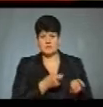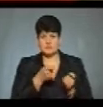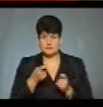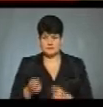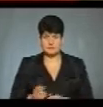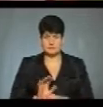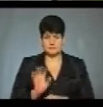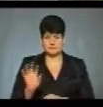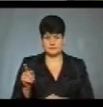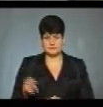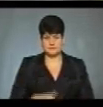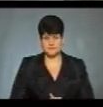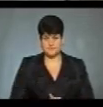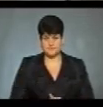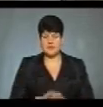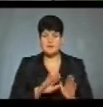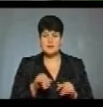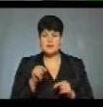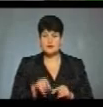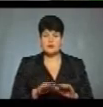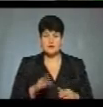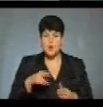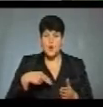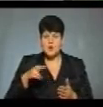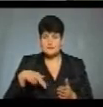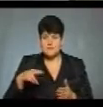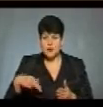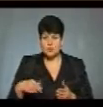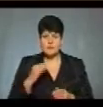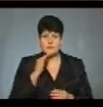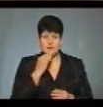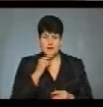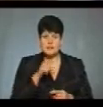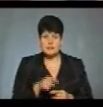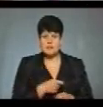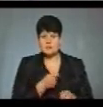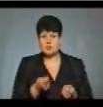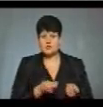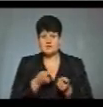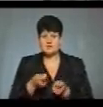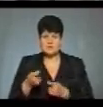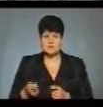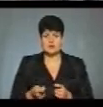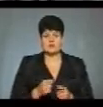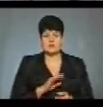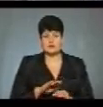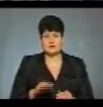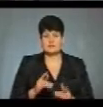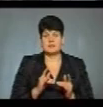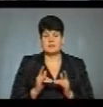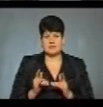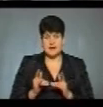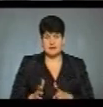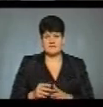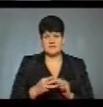подаруночки відправимо. Після того, як діти розмалюють і запакують пряники, їх розвезуть вихованцям інтернатів 18